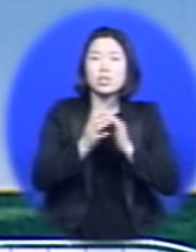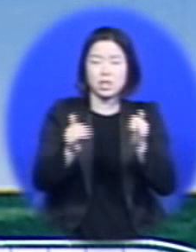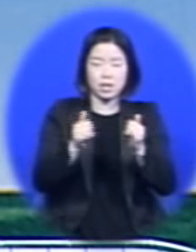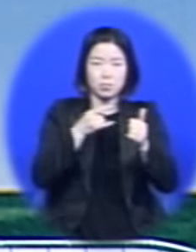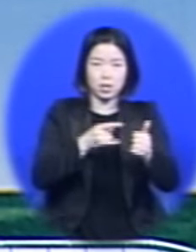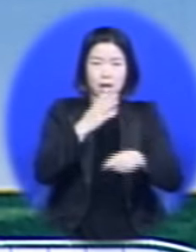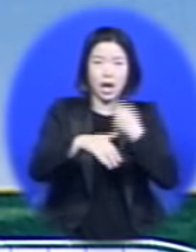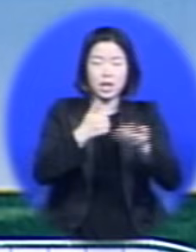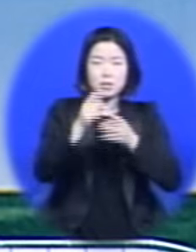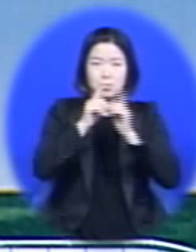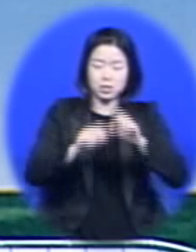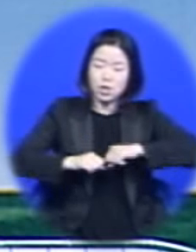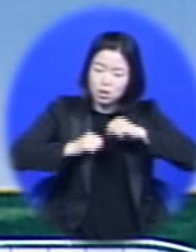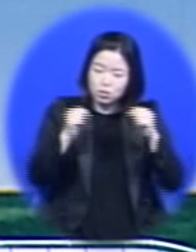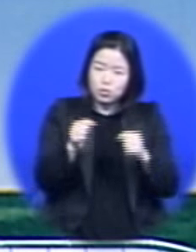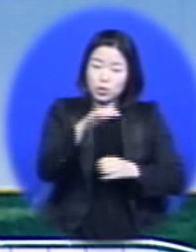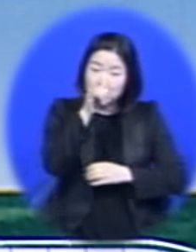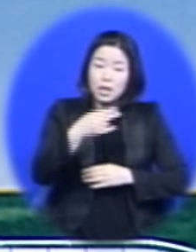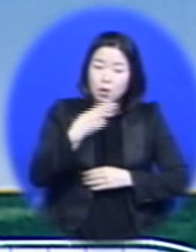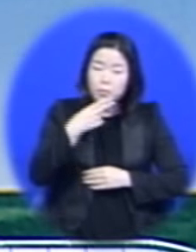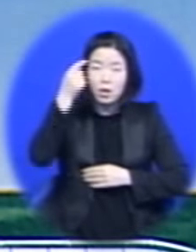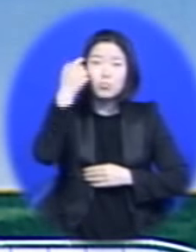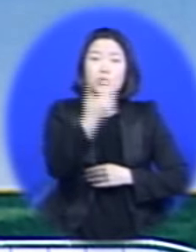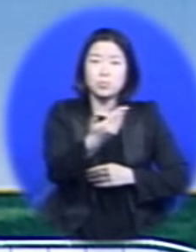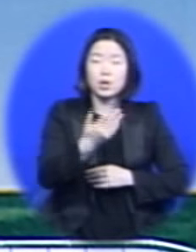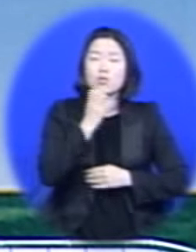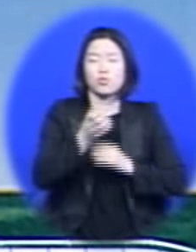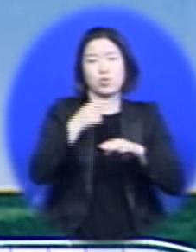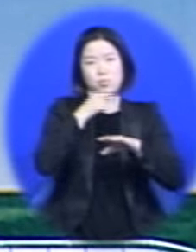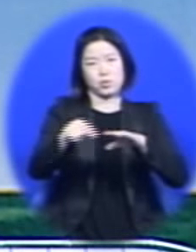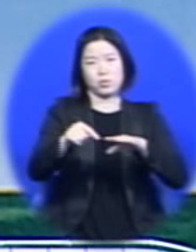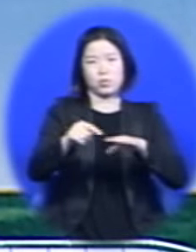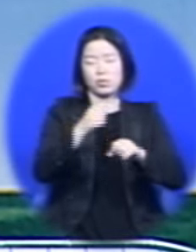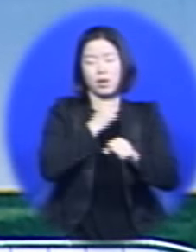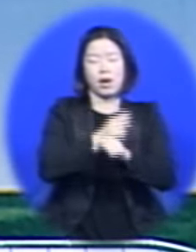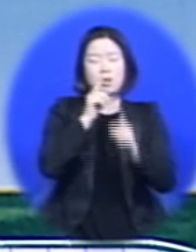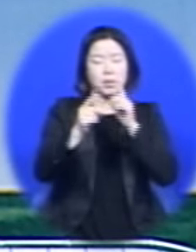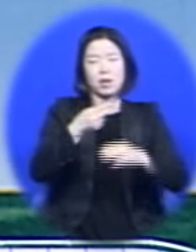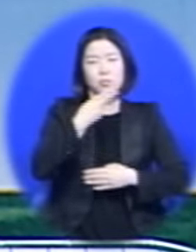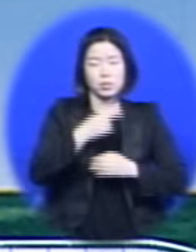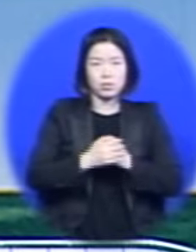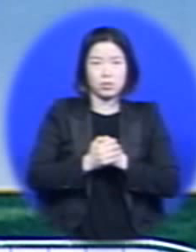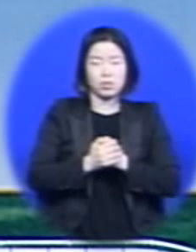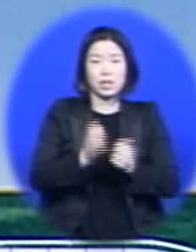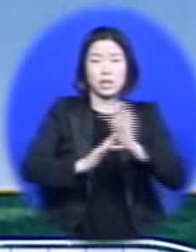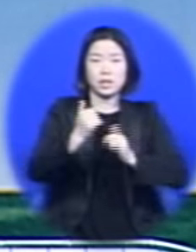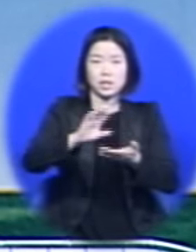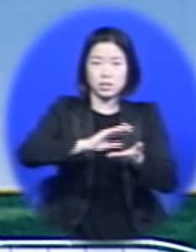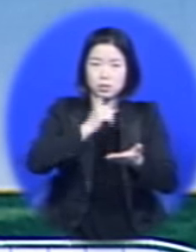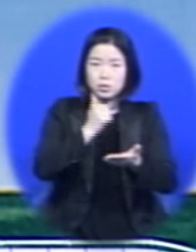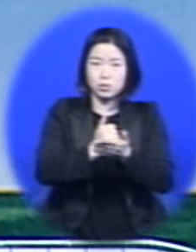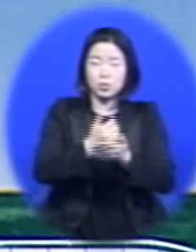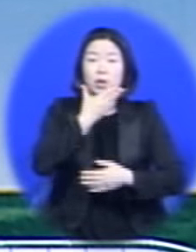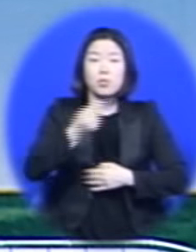하나님의 말씀에 순종이 있느냐고 물으면 유대민족은 할 말이 없는 것입니다. 예수 그리스도의 복음도